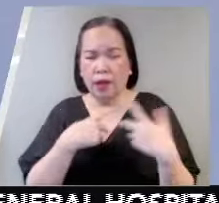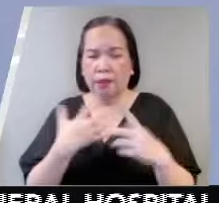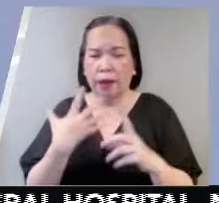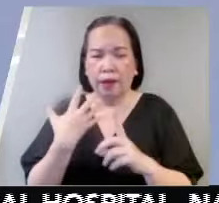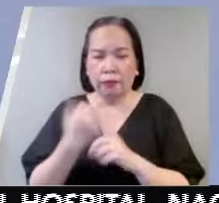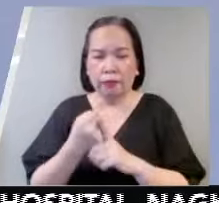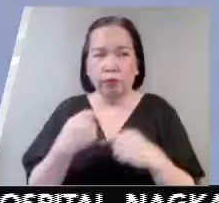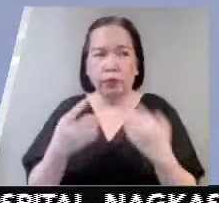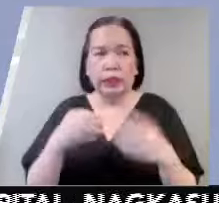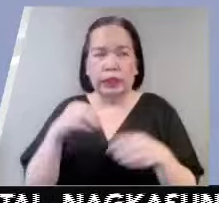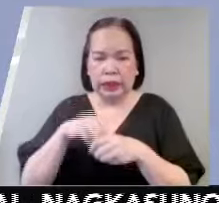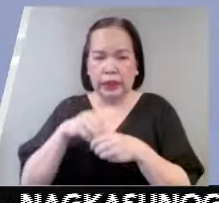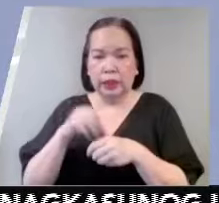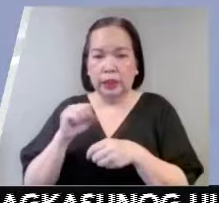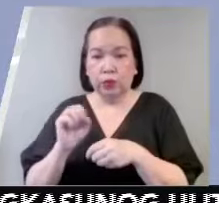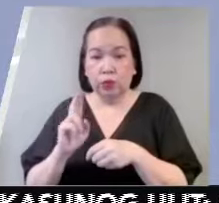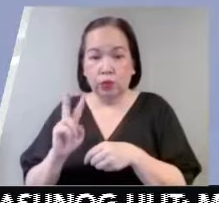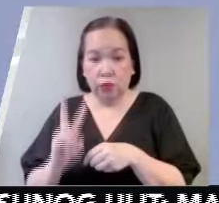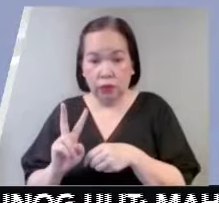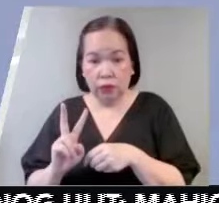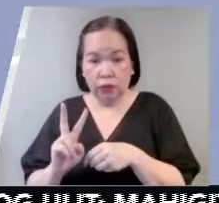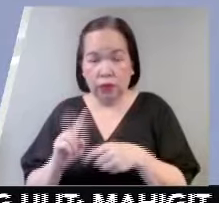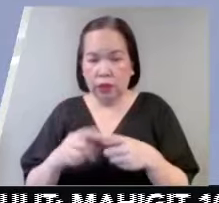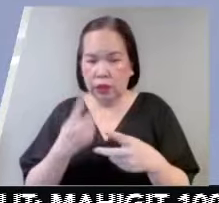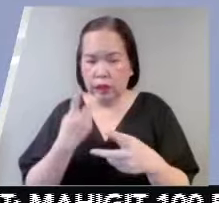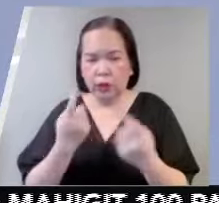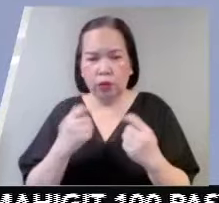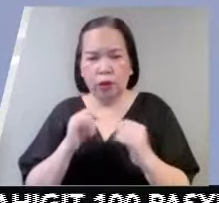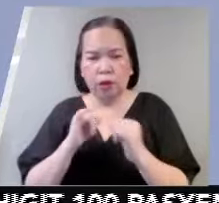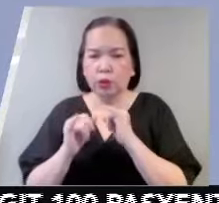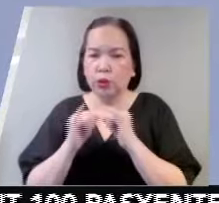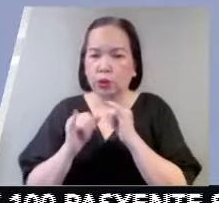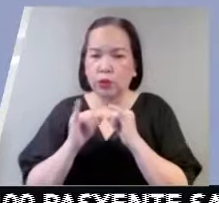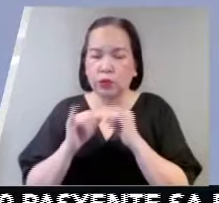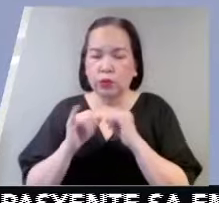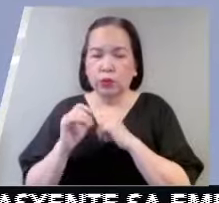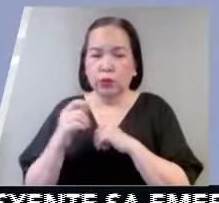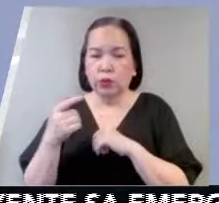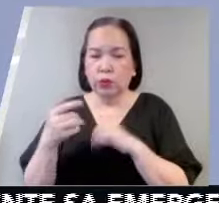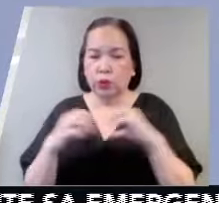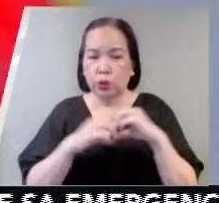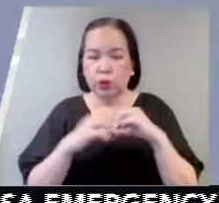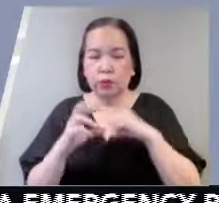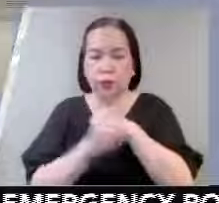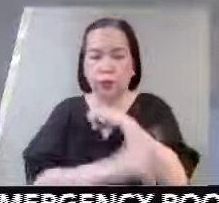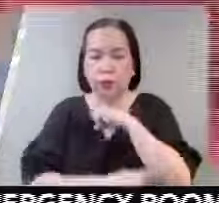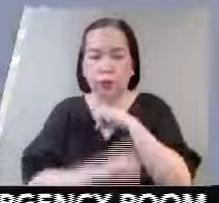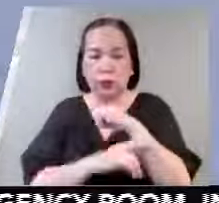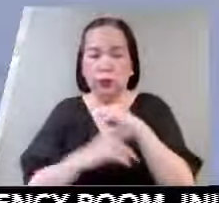SUV. Sinisikap ang makuha nun ang pahayag ng GMA Regional TV Balitang Bicolandia ang driver ng truck.